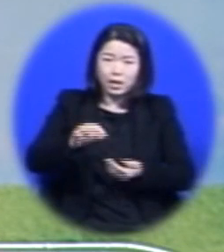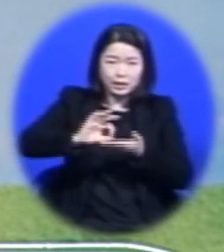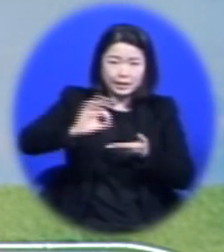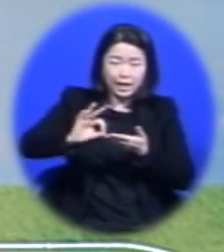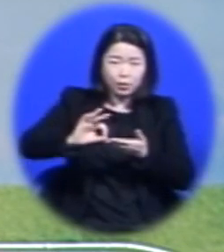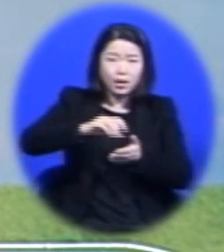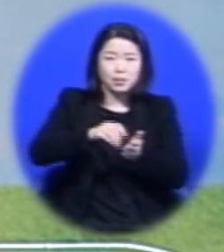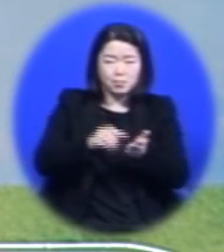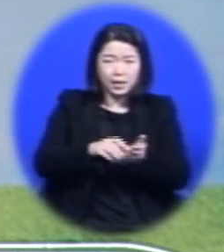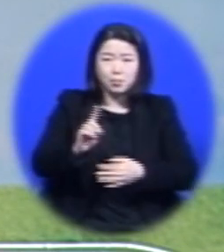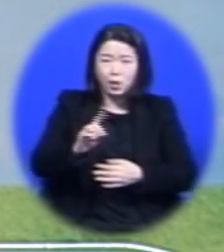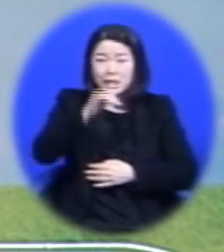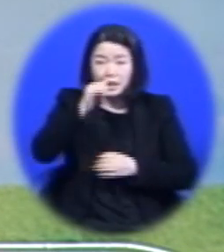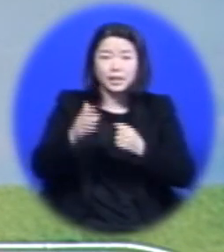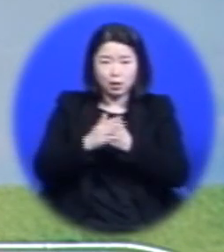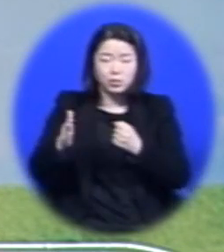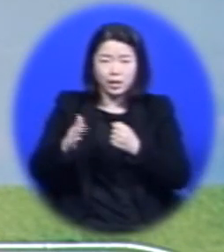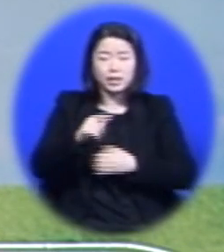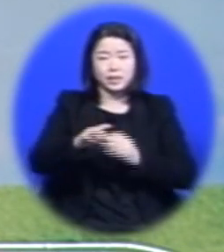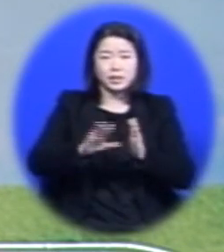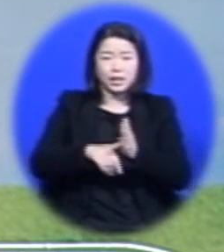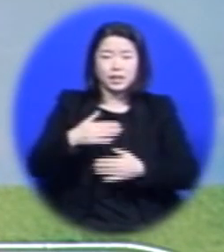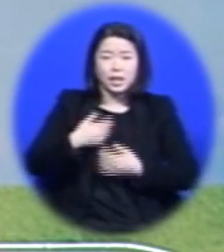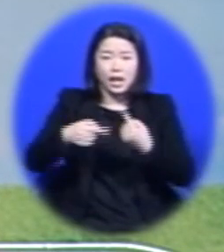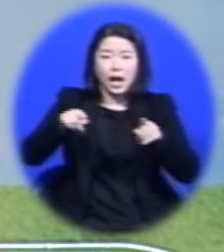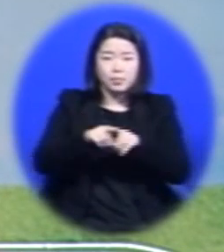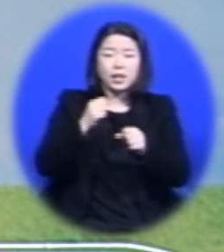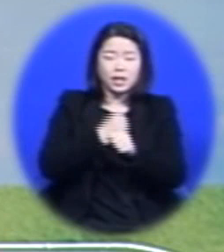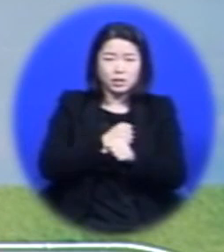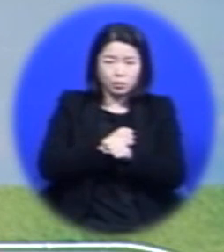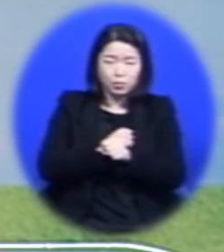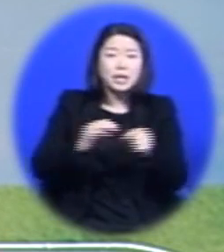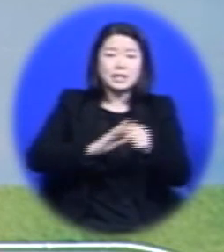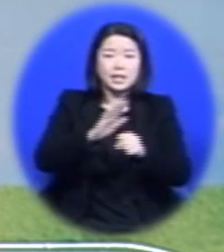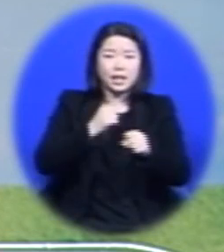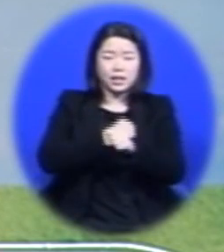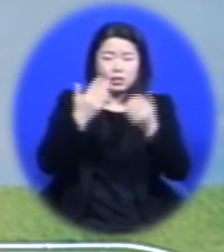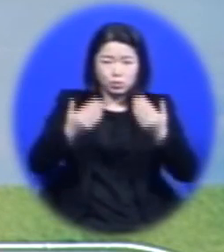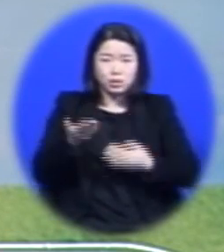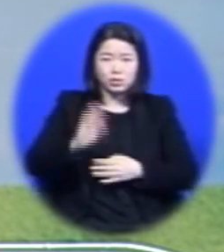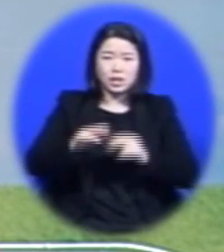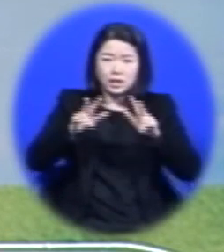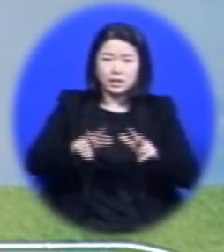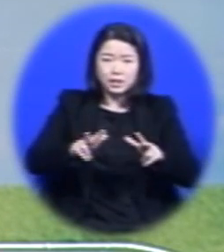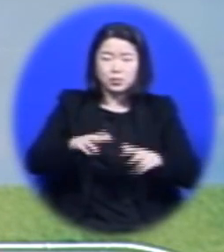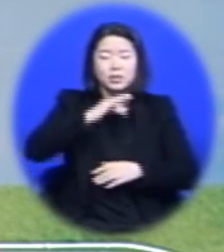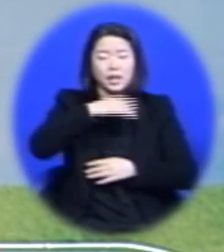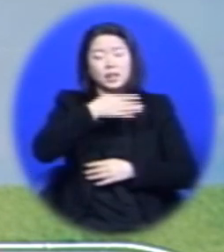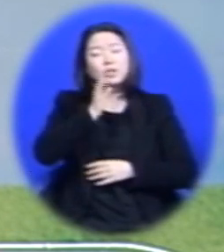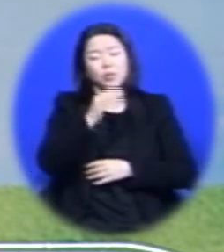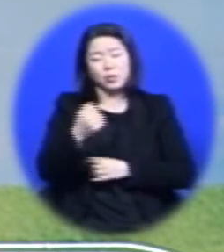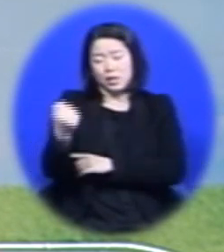구석이 있다고 느껴서 그때는 날을 함께 하시고 사랑 하셨는데 지금은 나이가 늙고 힘도